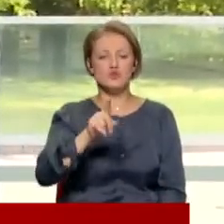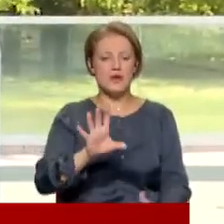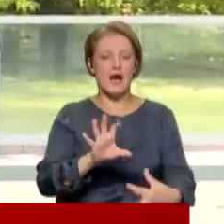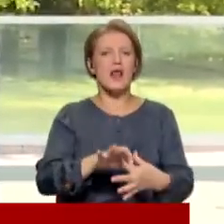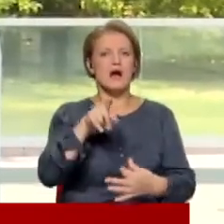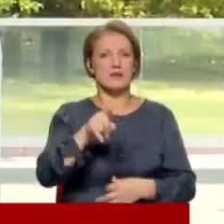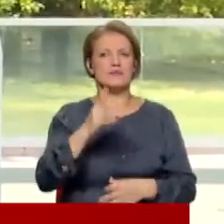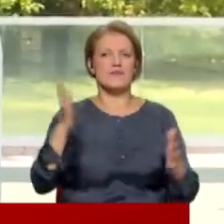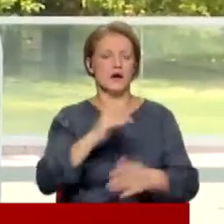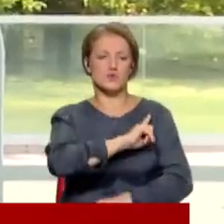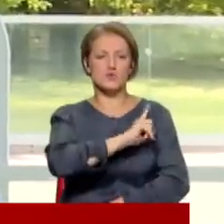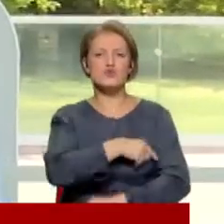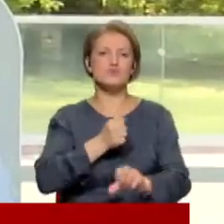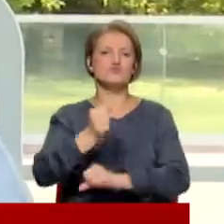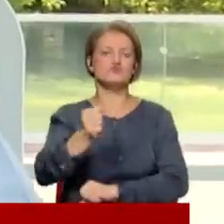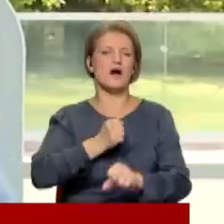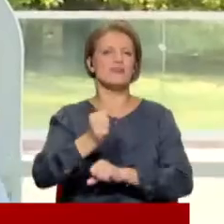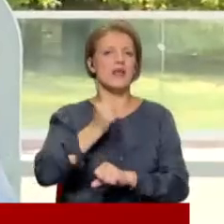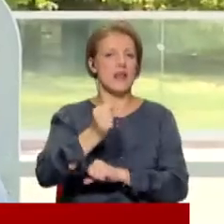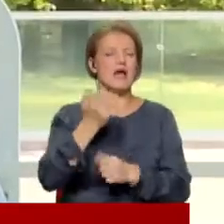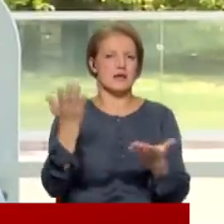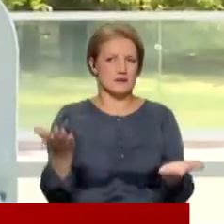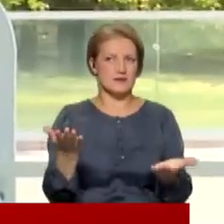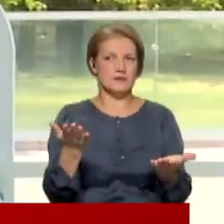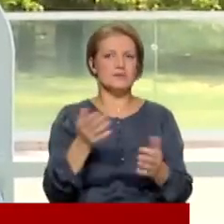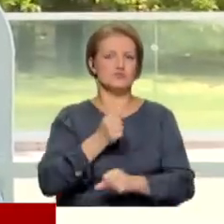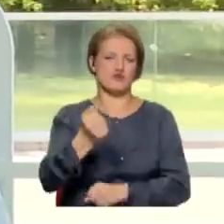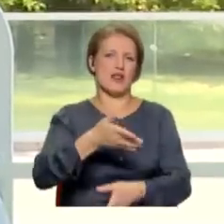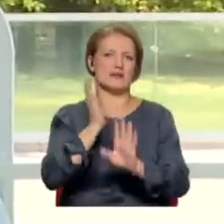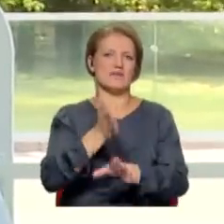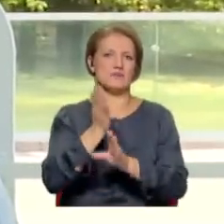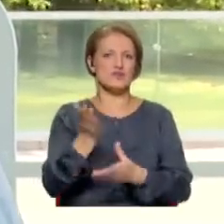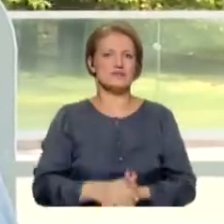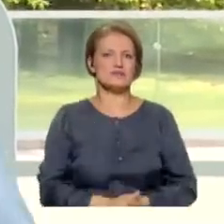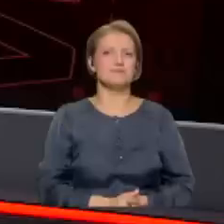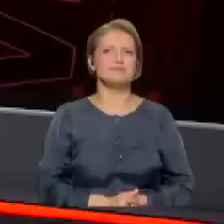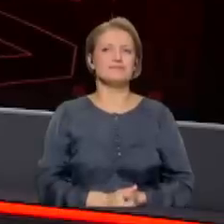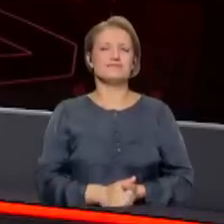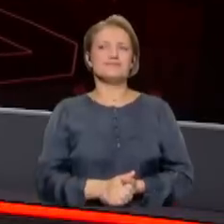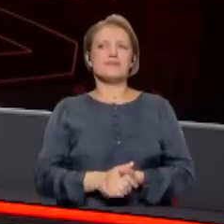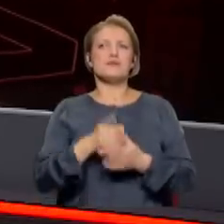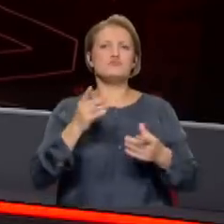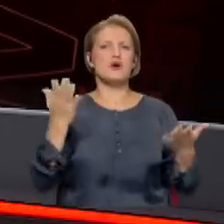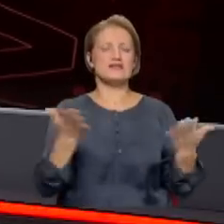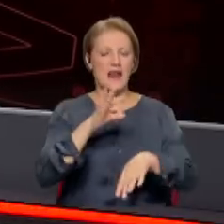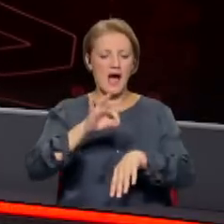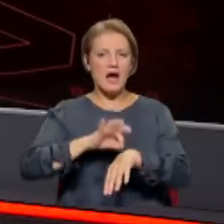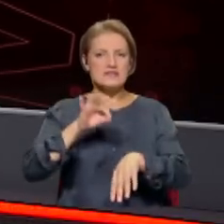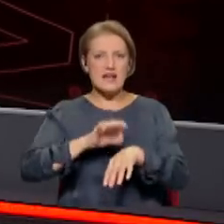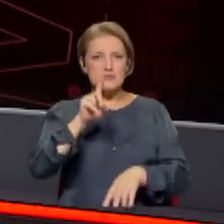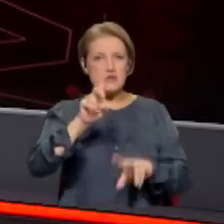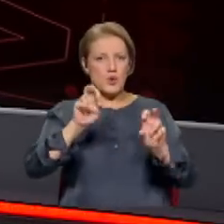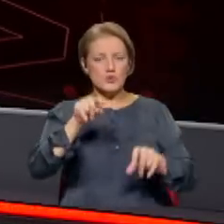ilgili daha güçlü ve mücadele etkili bir şekilde mücadele devam edecek. Bu kadar hassas bir